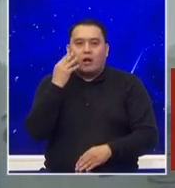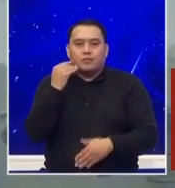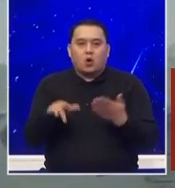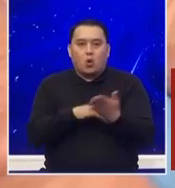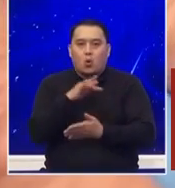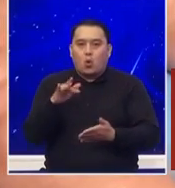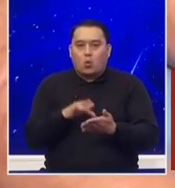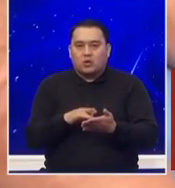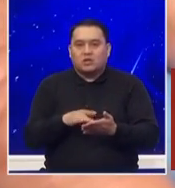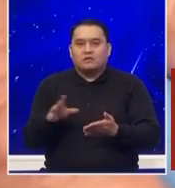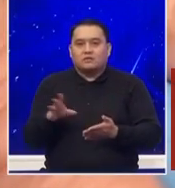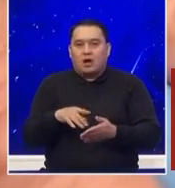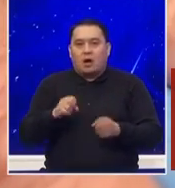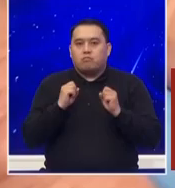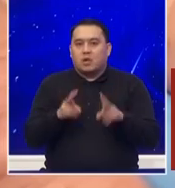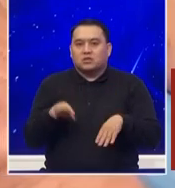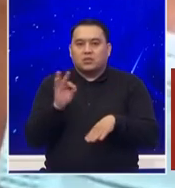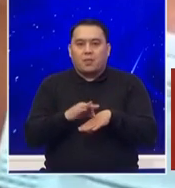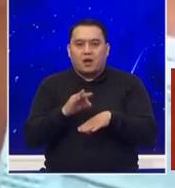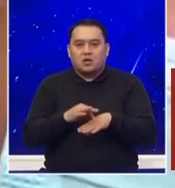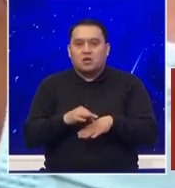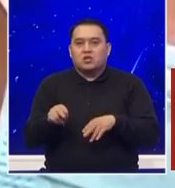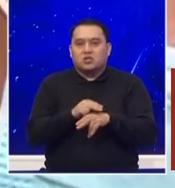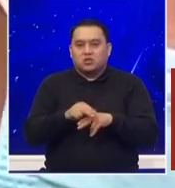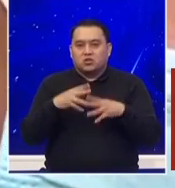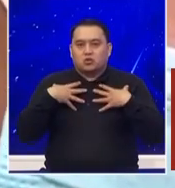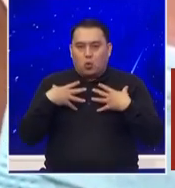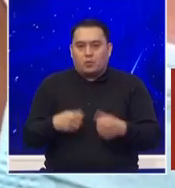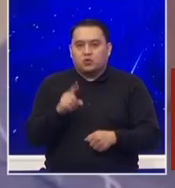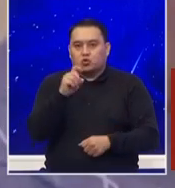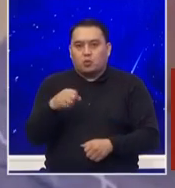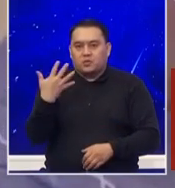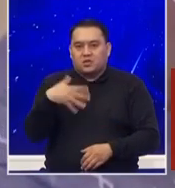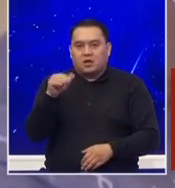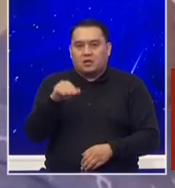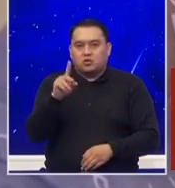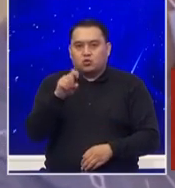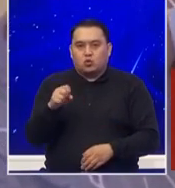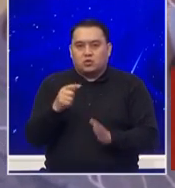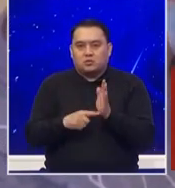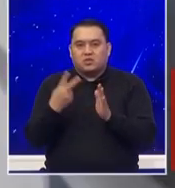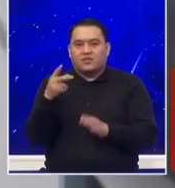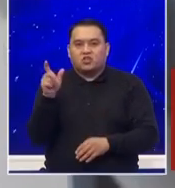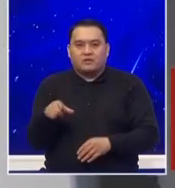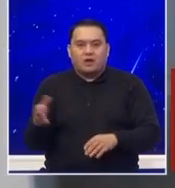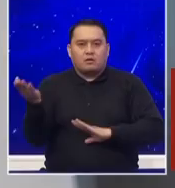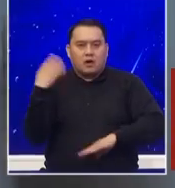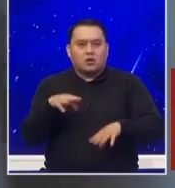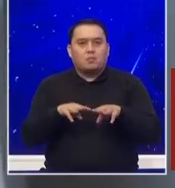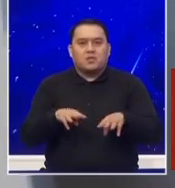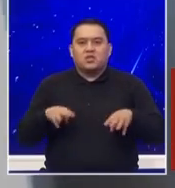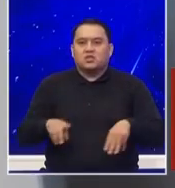город Алматы. Всего в стране от опасного недуга излечились 151 172 человека. Ранее